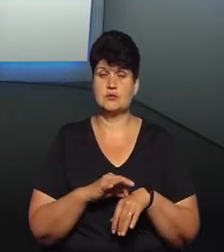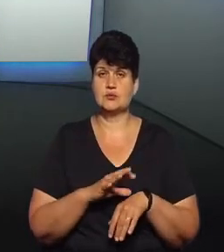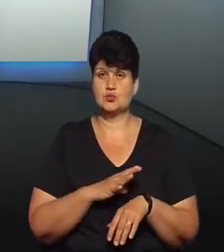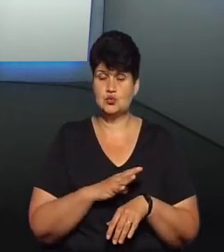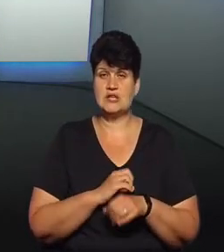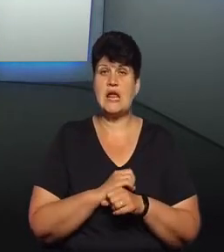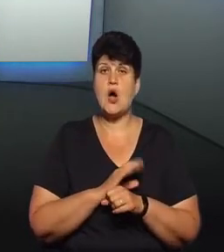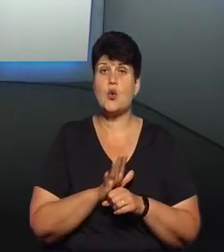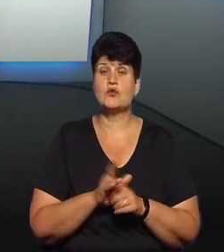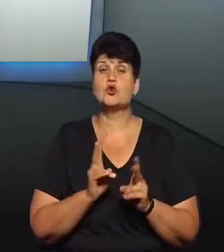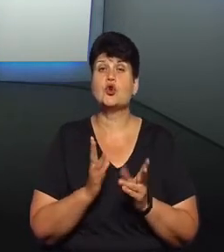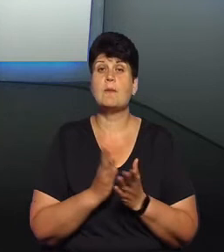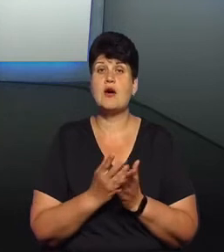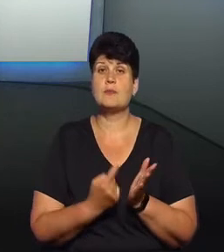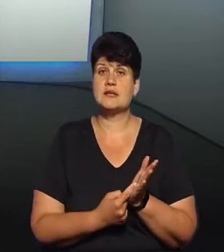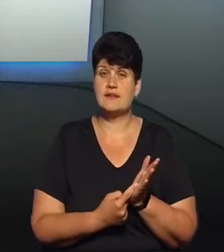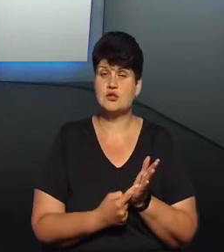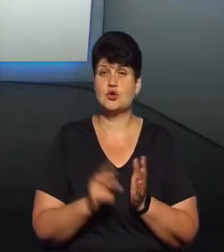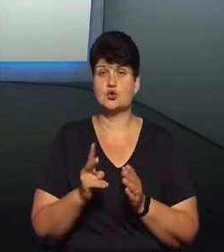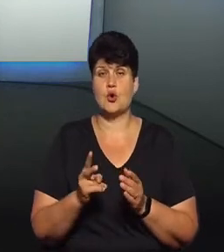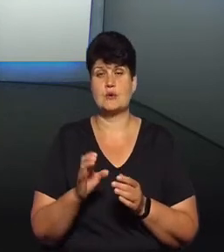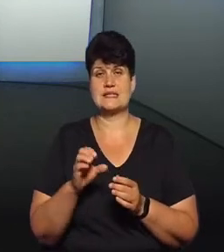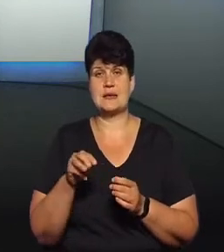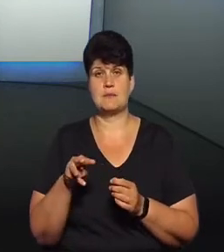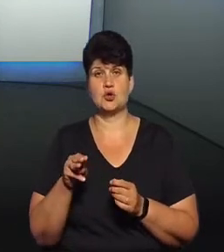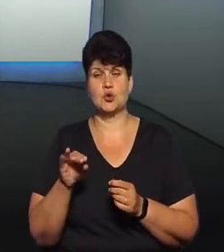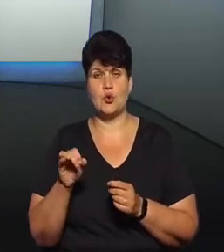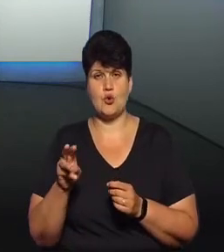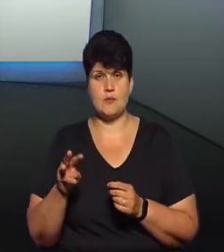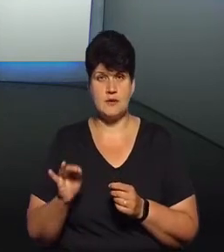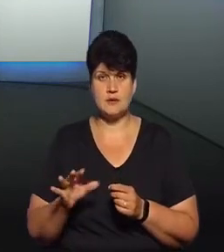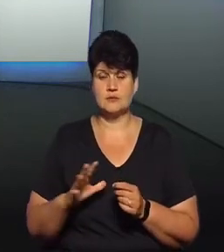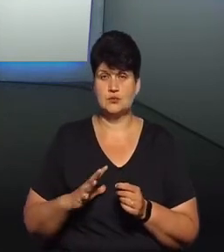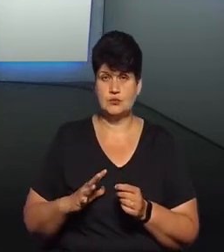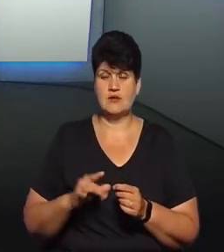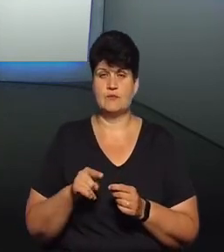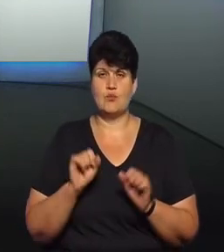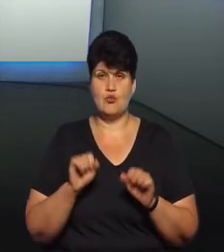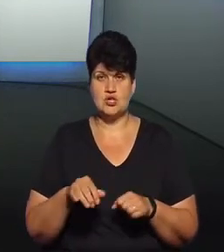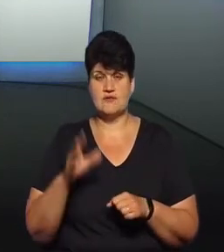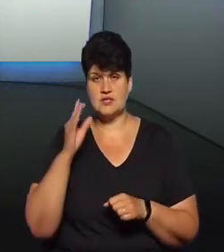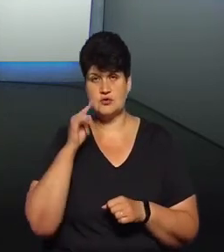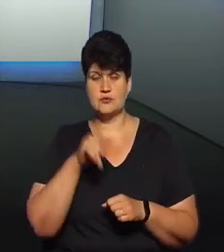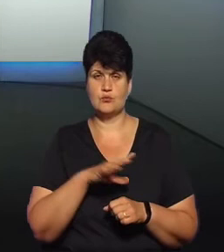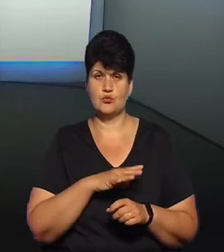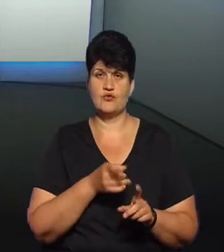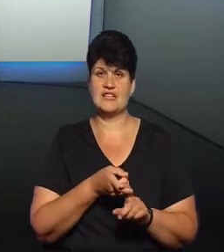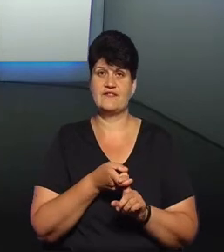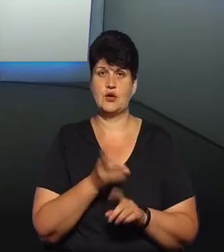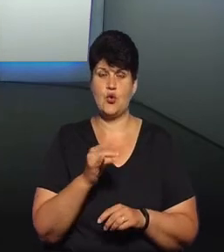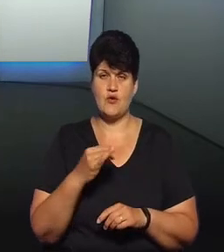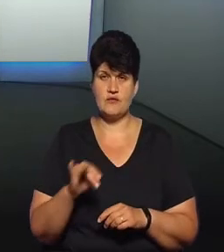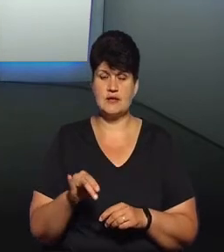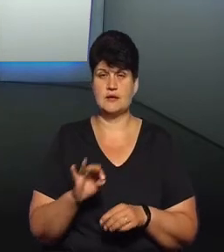хто просто по симптомах, які переніс, може вважати, що він вже був інфікований і переніс COVID-19. І, в принципі,